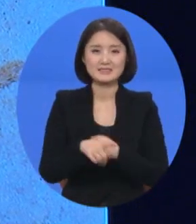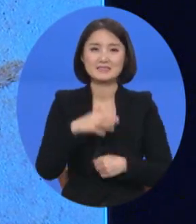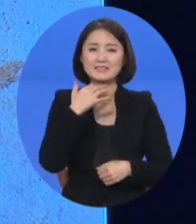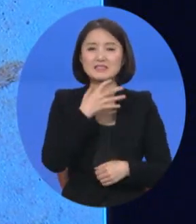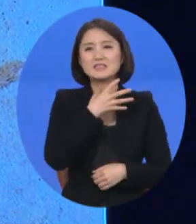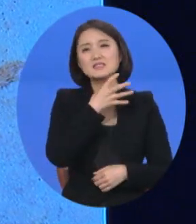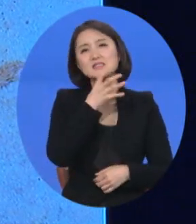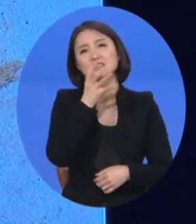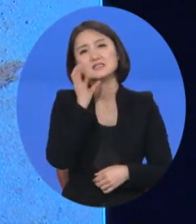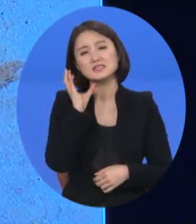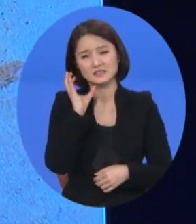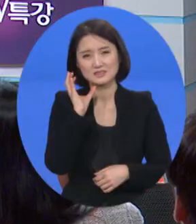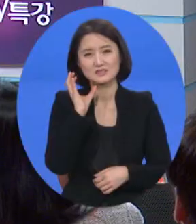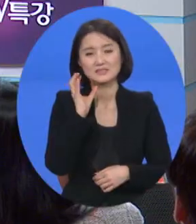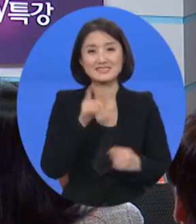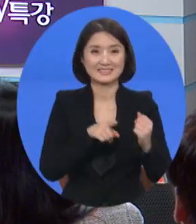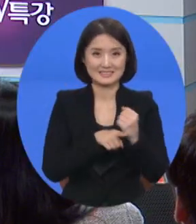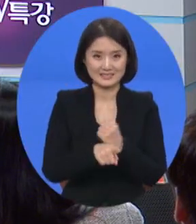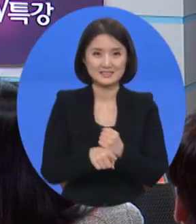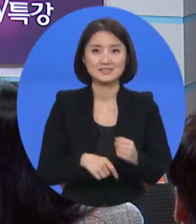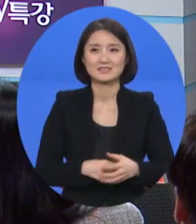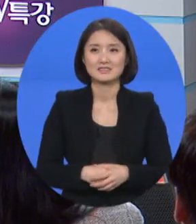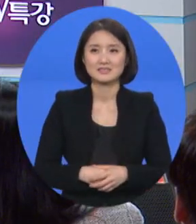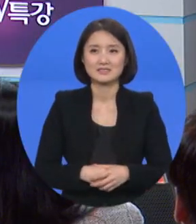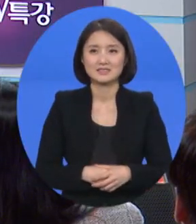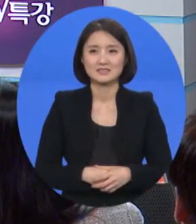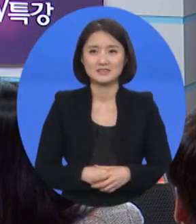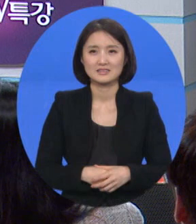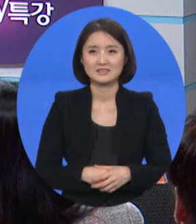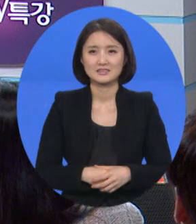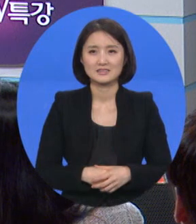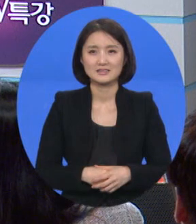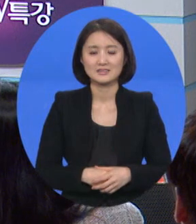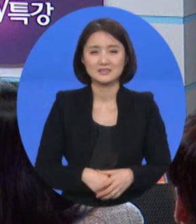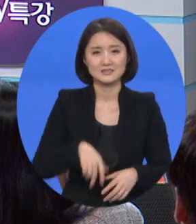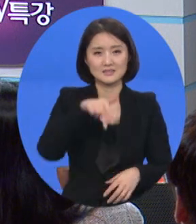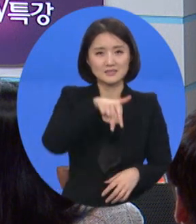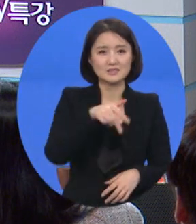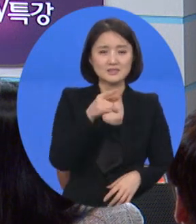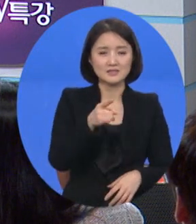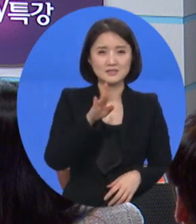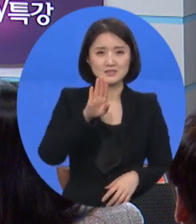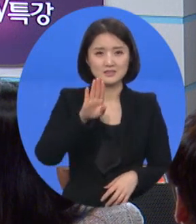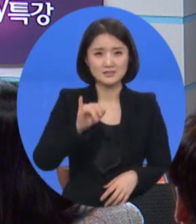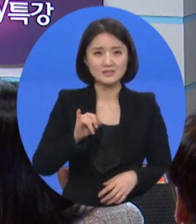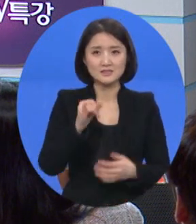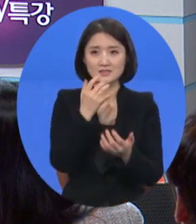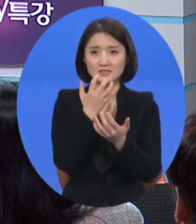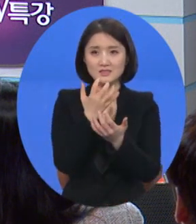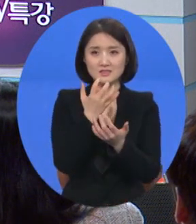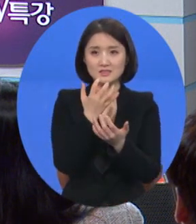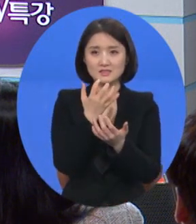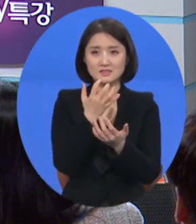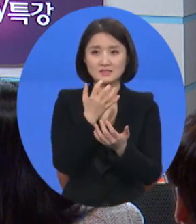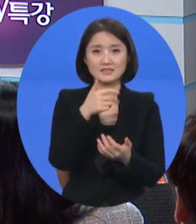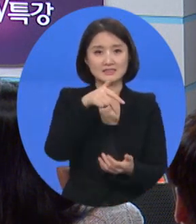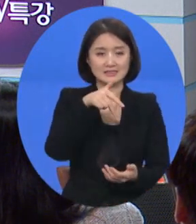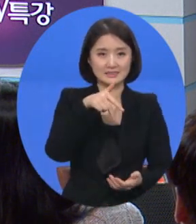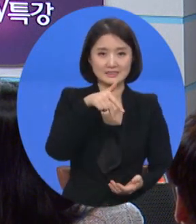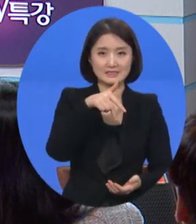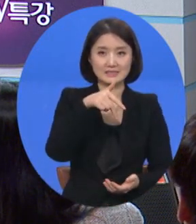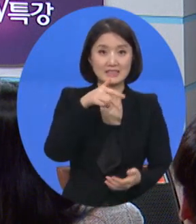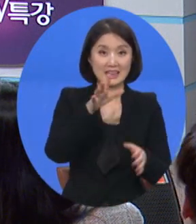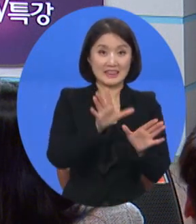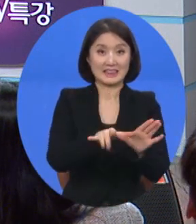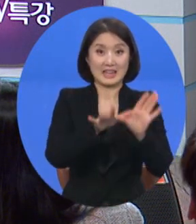거라 고생 하시면 됩니다 다음에 제비가 있습니다 제비는 한자로 어제 비가 아니죠 제비나비 죠죠 예